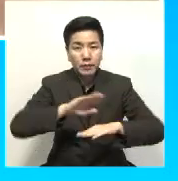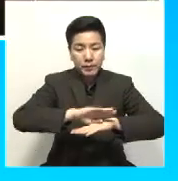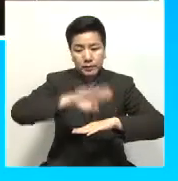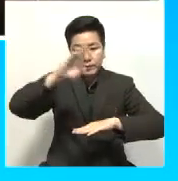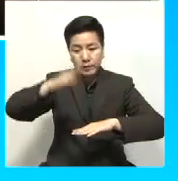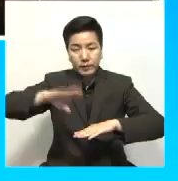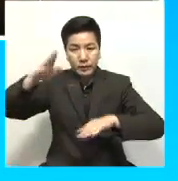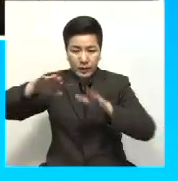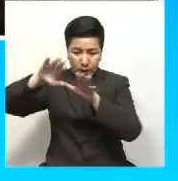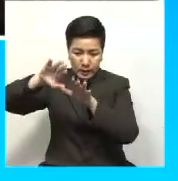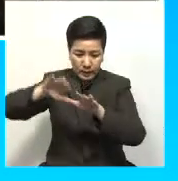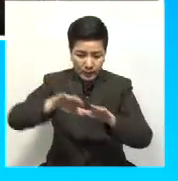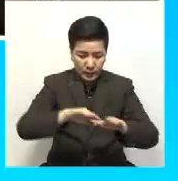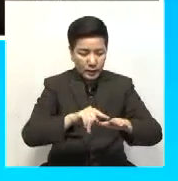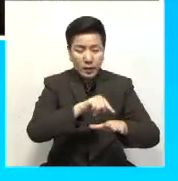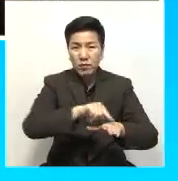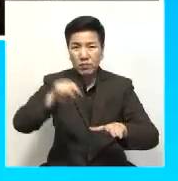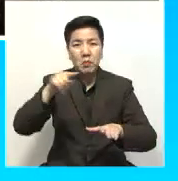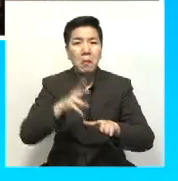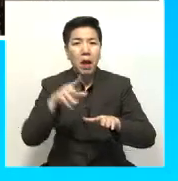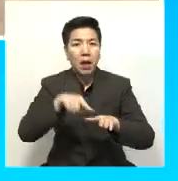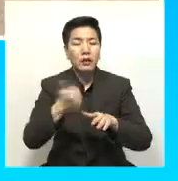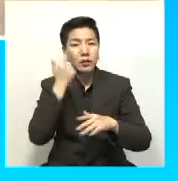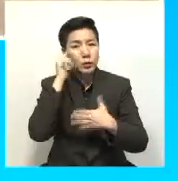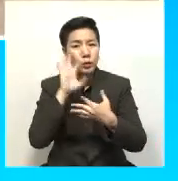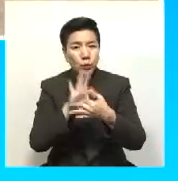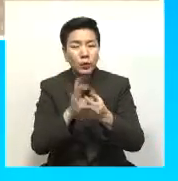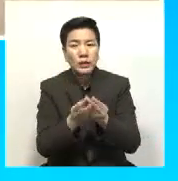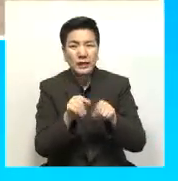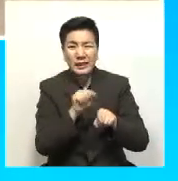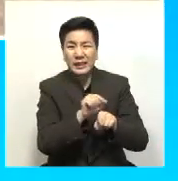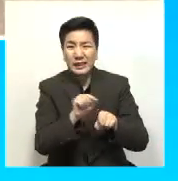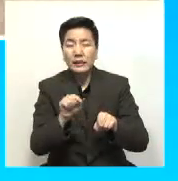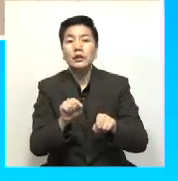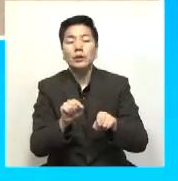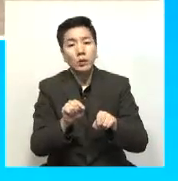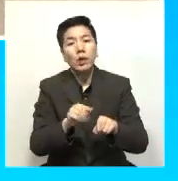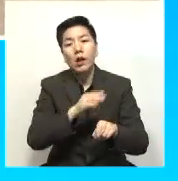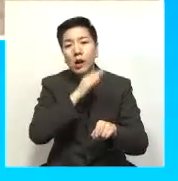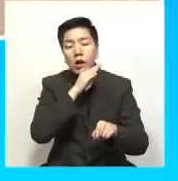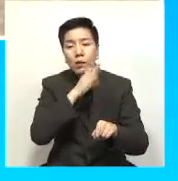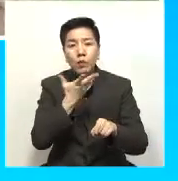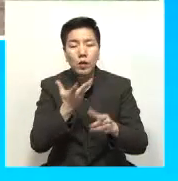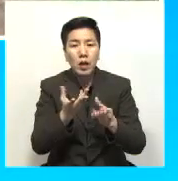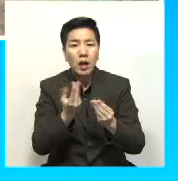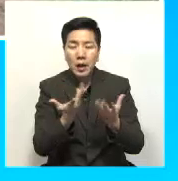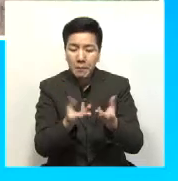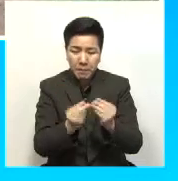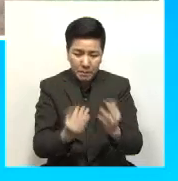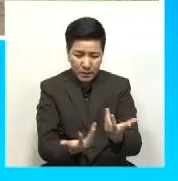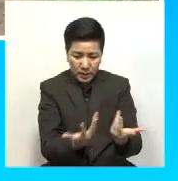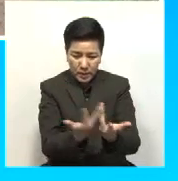าน่าเยอะ ค่ะ แล้วก็ที่น่าเป็นห่วงก็คือว่าพื้นที่ตรงนั้นสภาพของการปลูกพืชคุมดิน